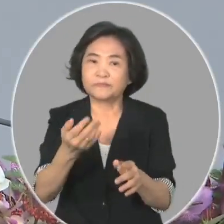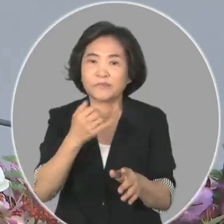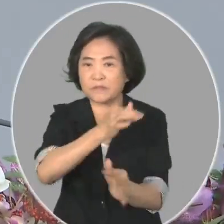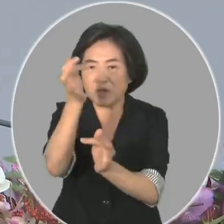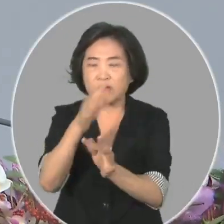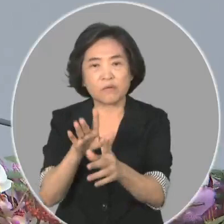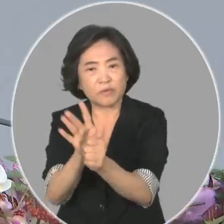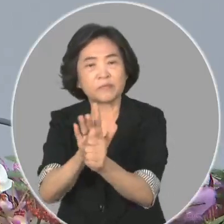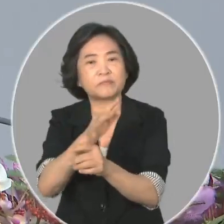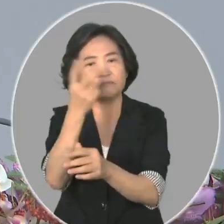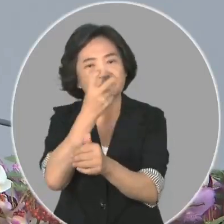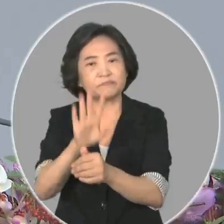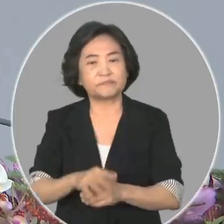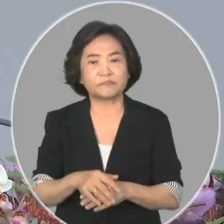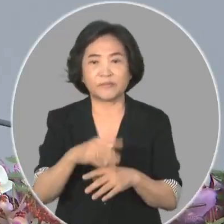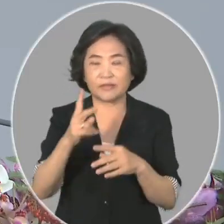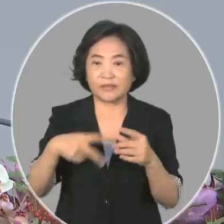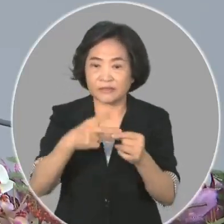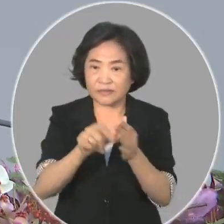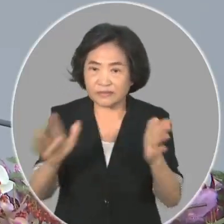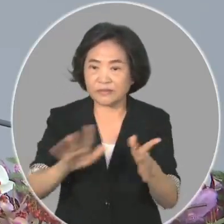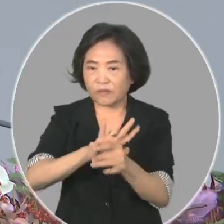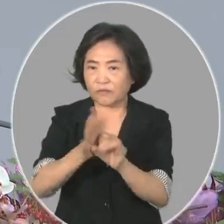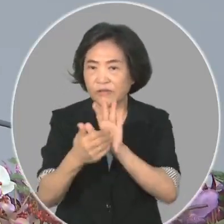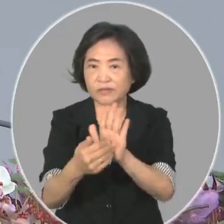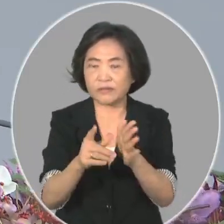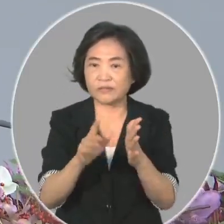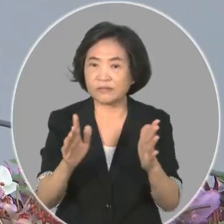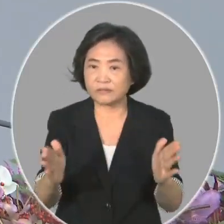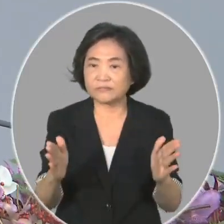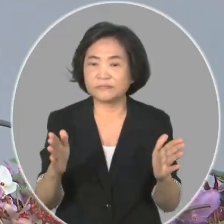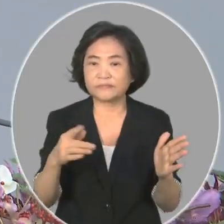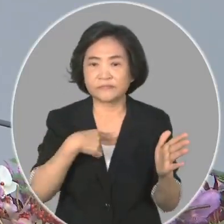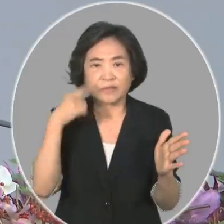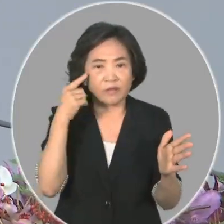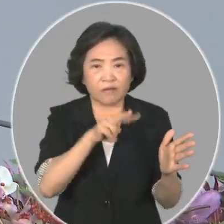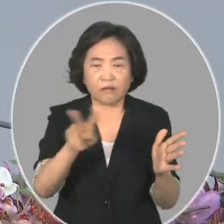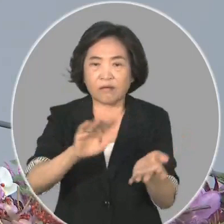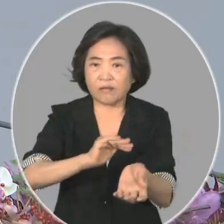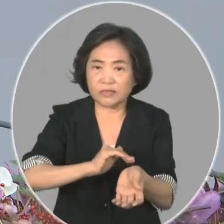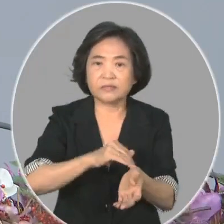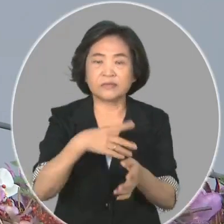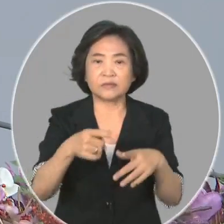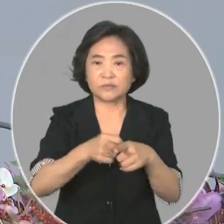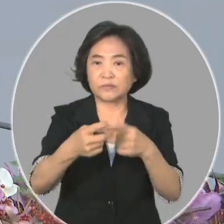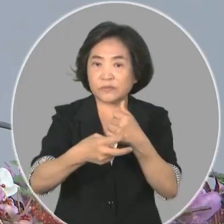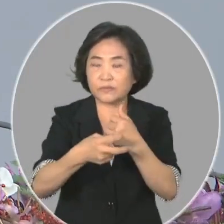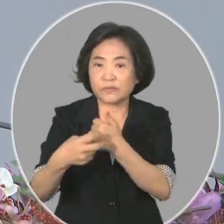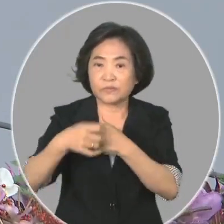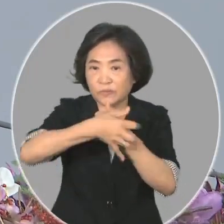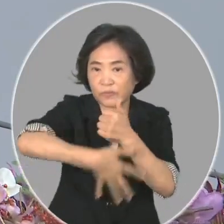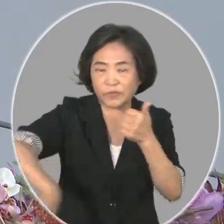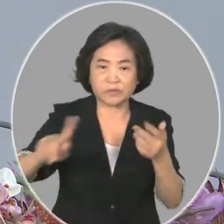照顾。两年多的防疫过程中，我们看到我们的医疗和公卫体系已